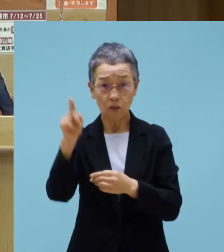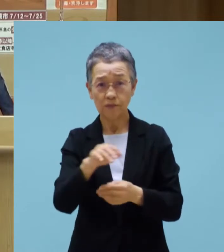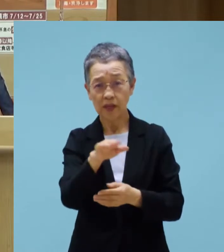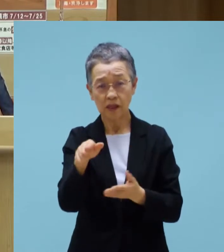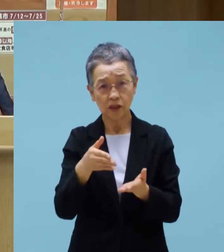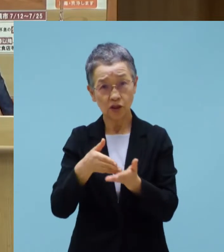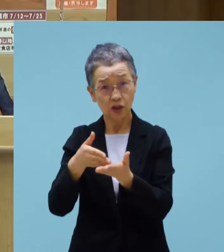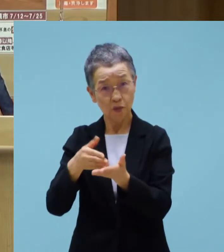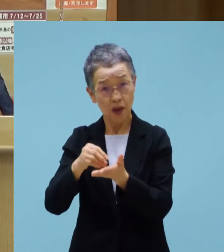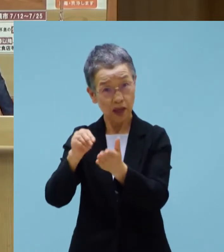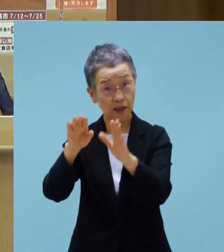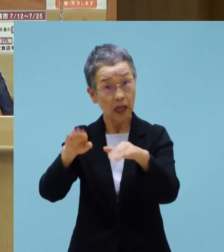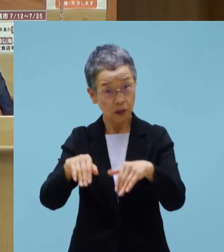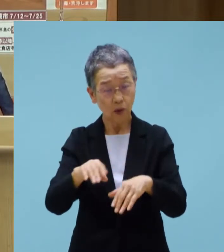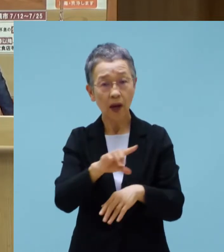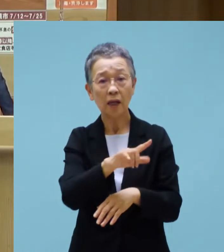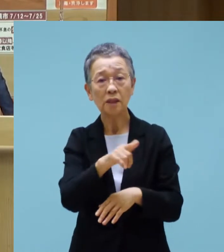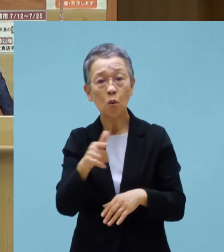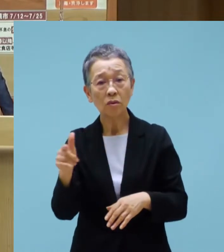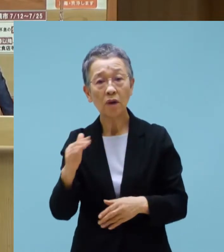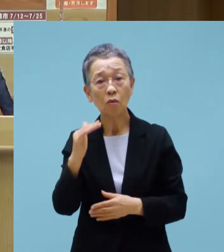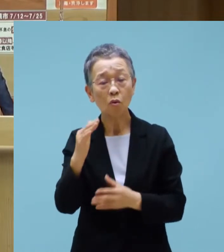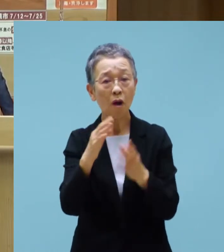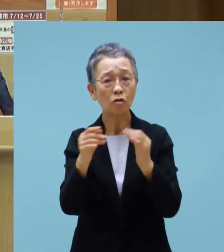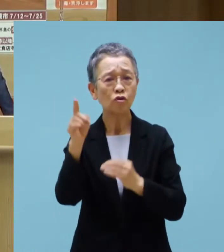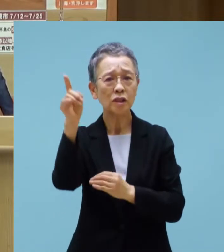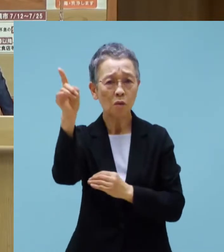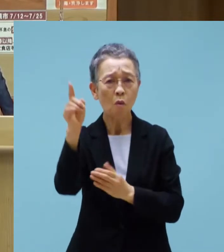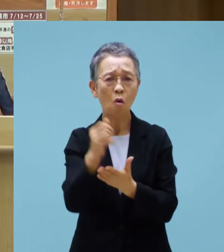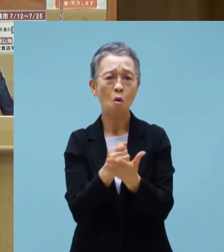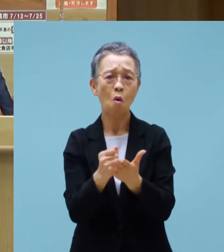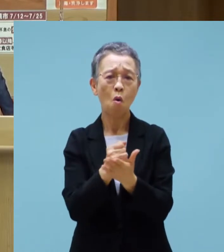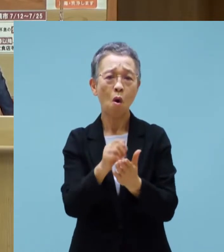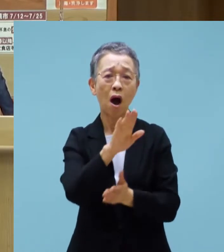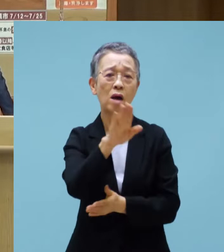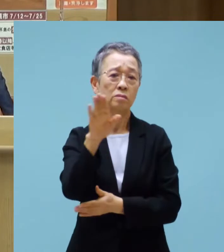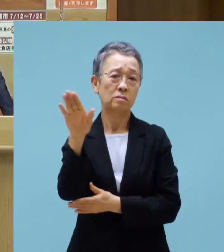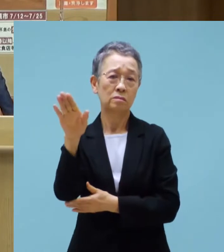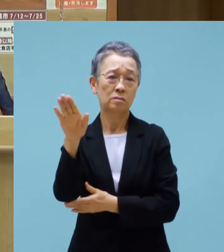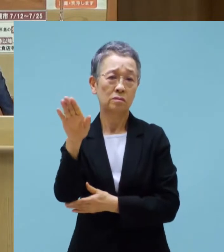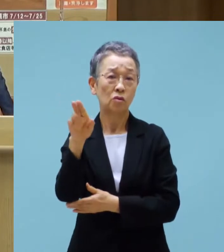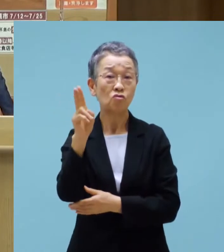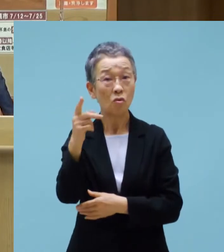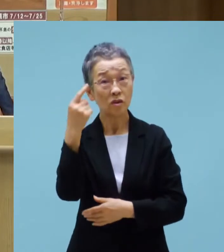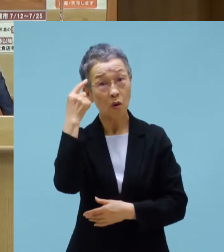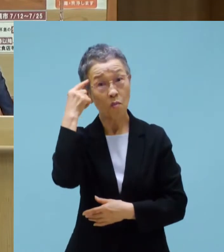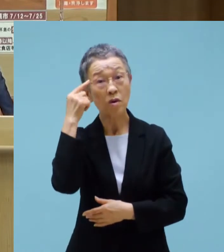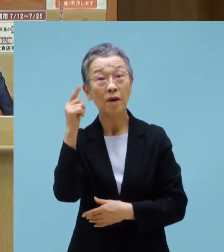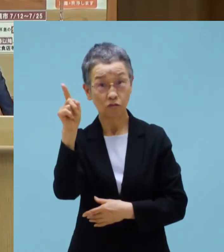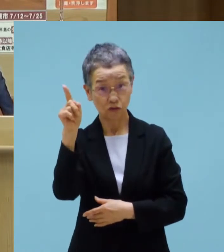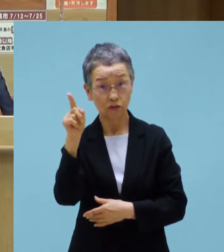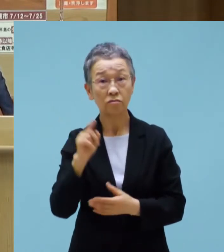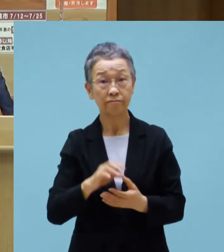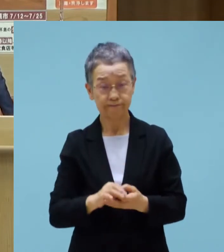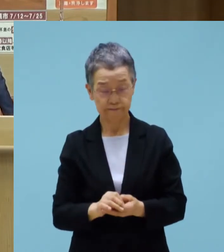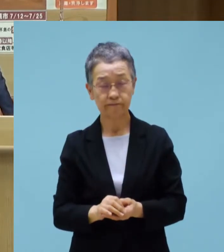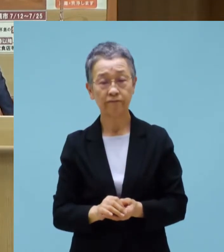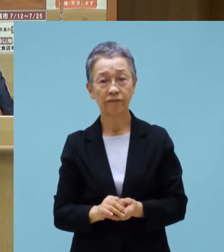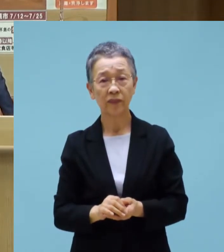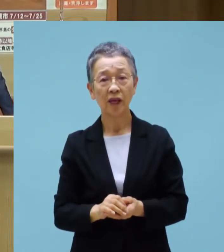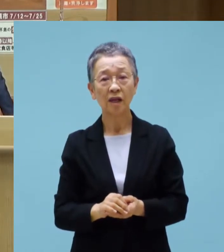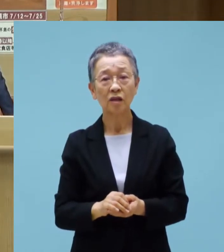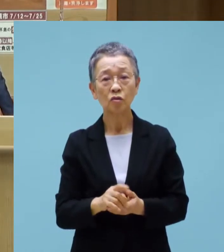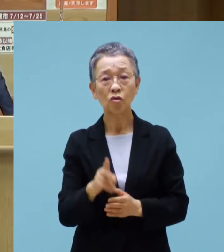ろんなことが国としてもあるんだというふうに思うんですけども、そういったこともあります